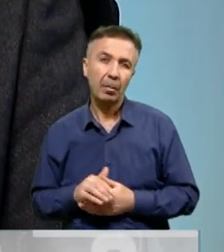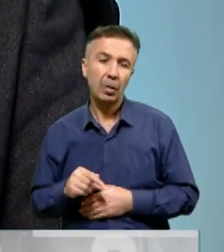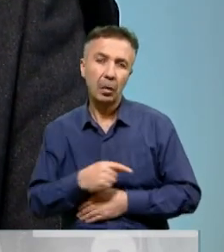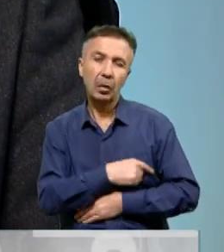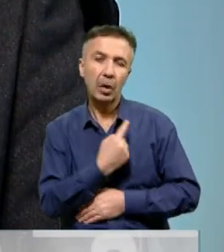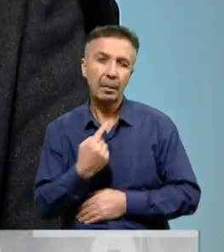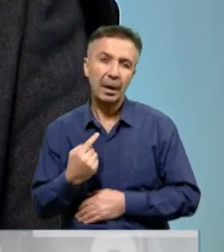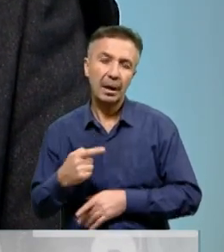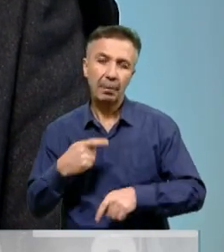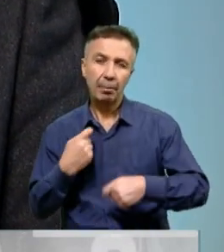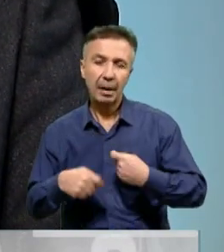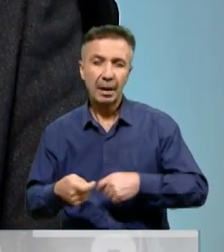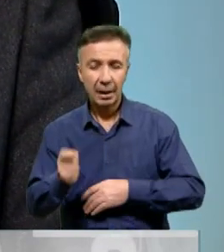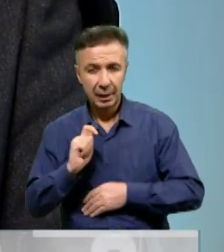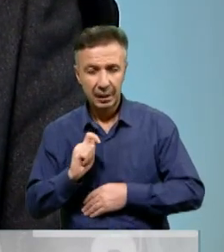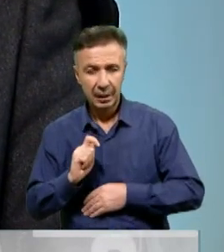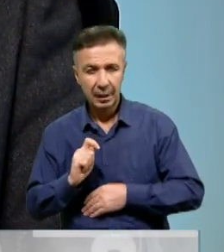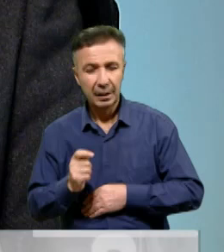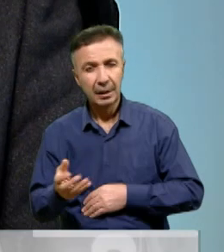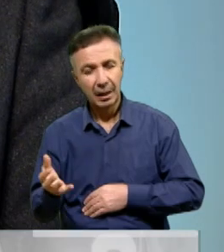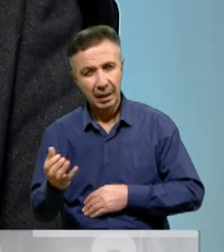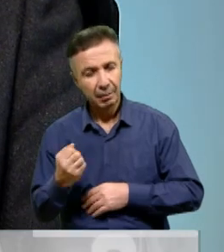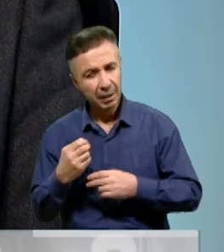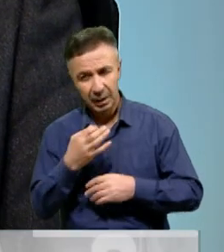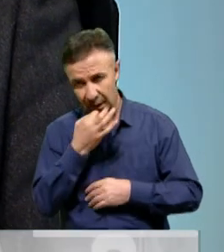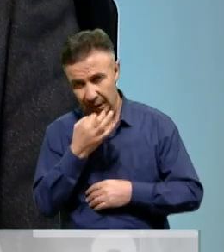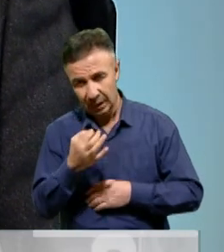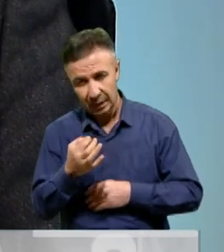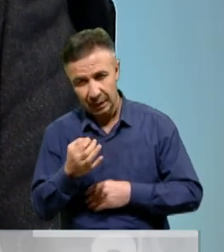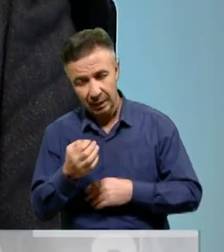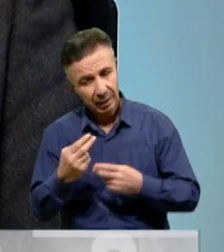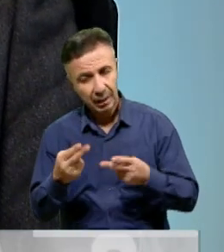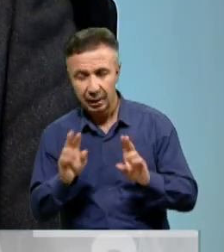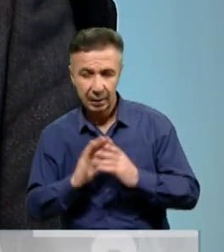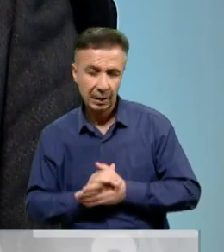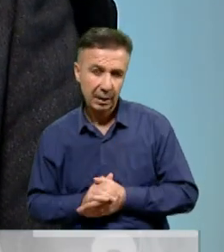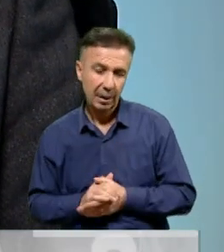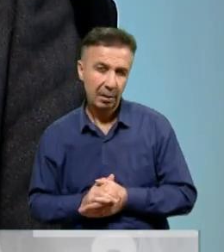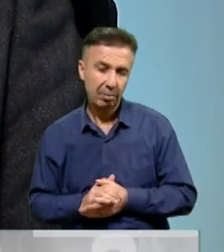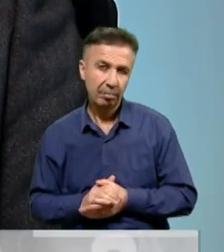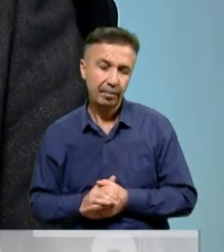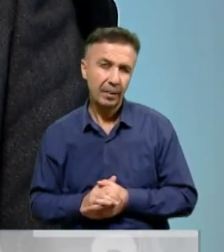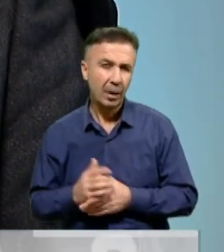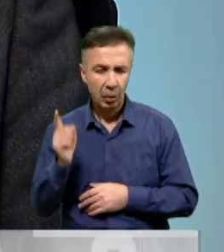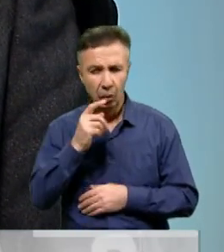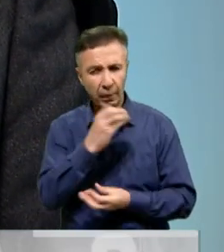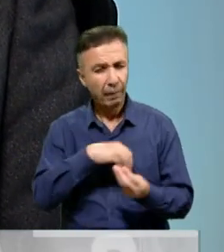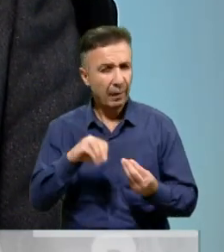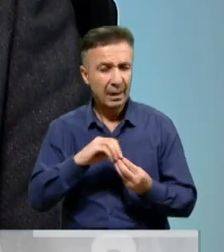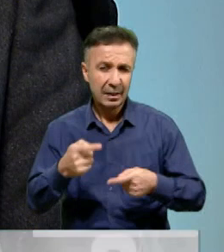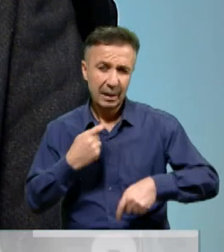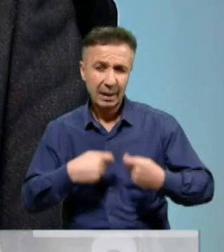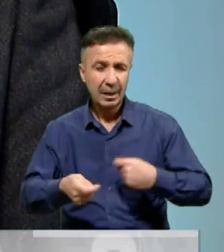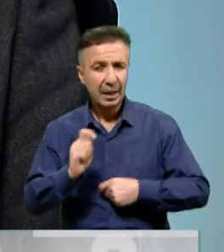bankalardan kredi alıp ev almak için de buna cevaz vermiyoruz. Diğer şeyler için de buna cevaz vermiyoruz. Çünkü faizli kredi